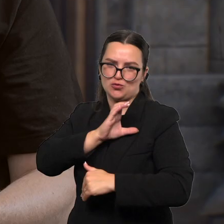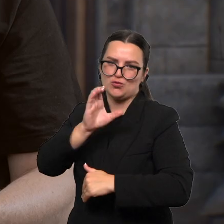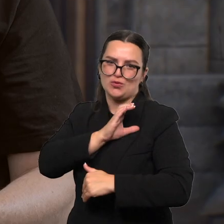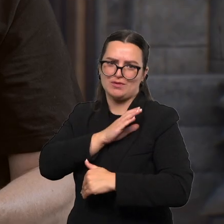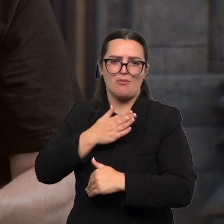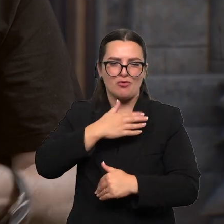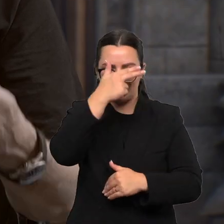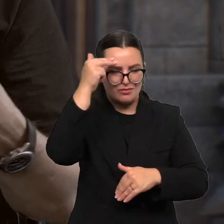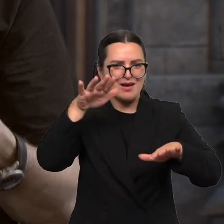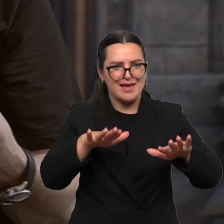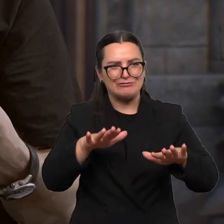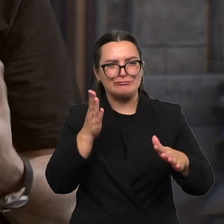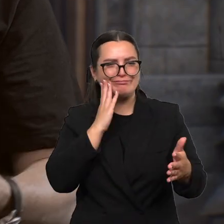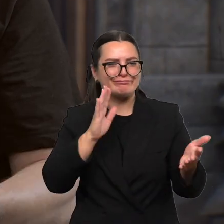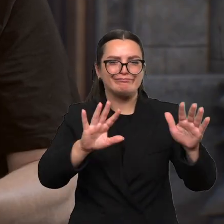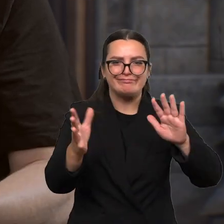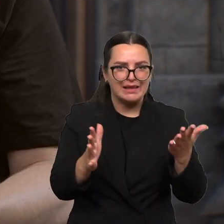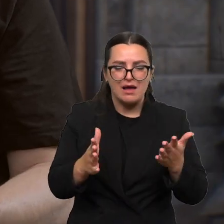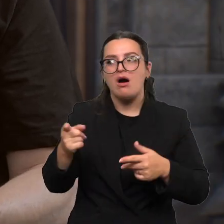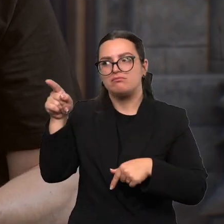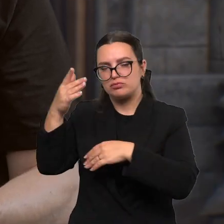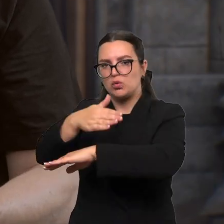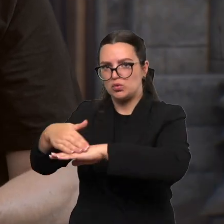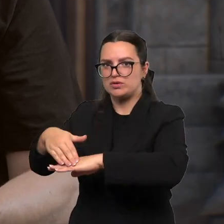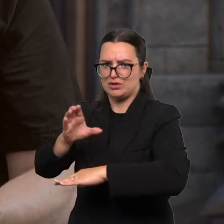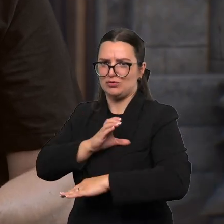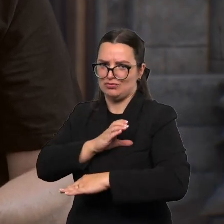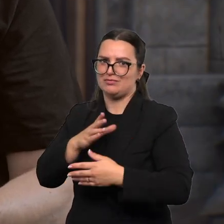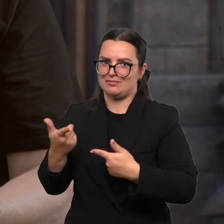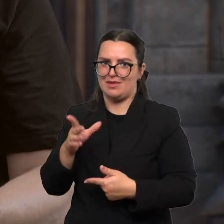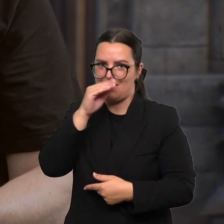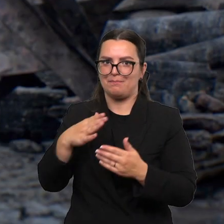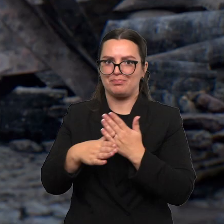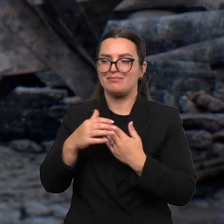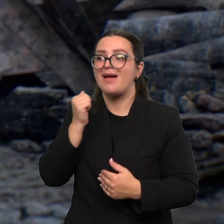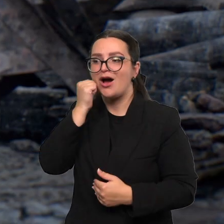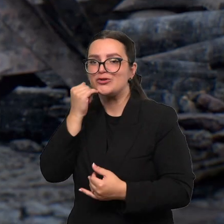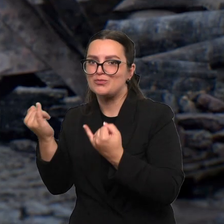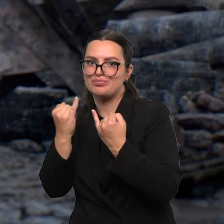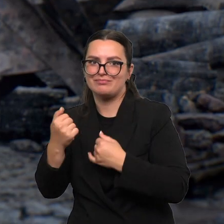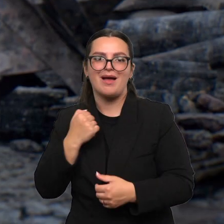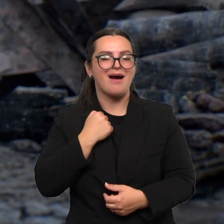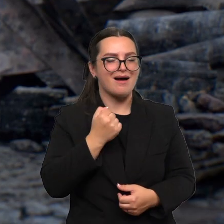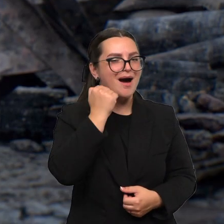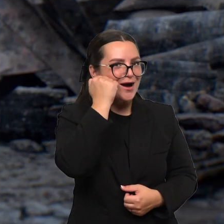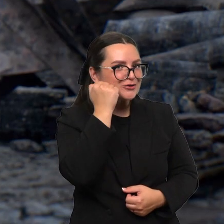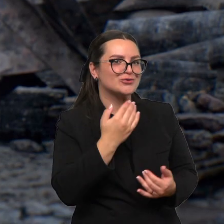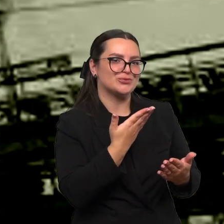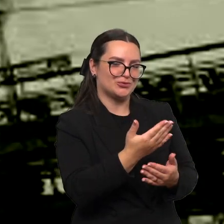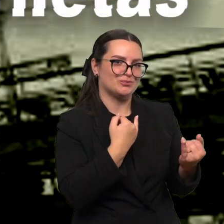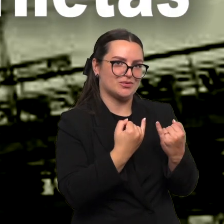turtingos, didelės, palyginus su mūsų maža šalim. Manau, kad čia susitvarkytume. Ačiū Jums už pokalbį. Ačiū, kad